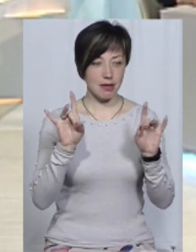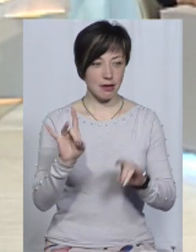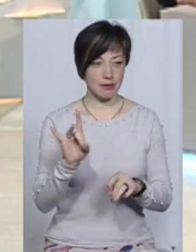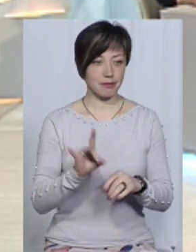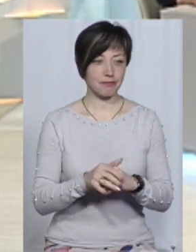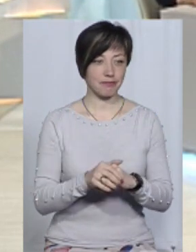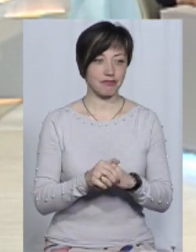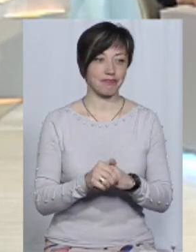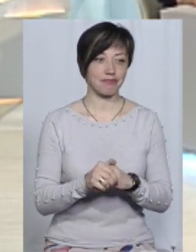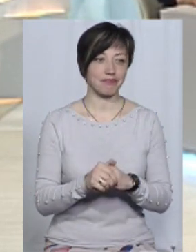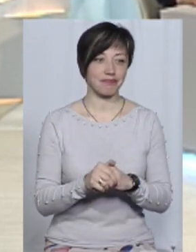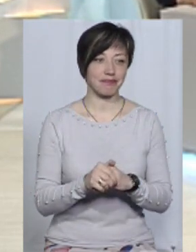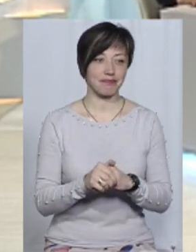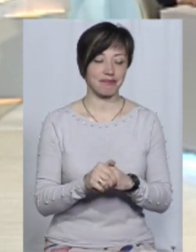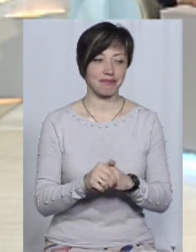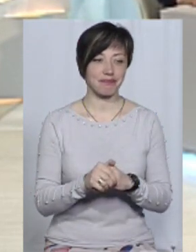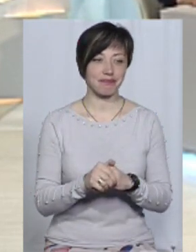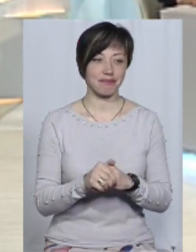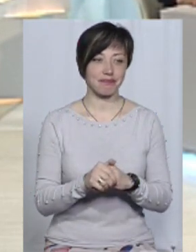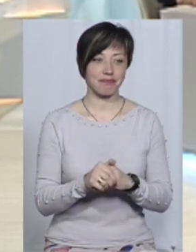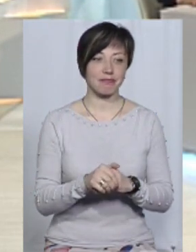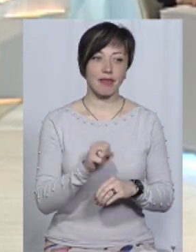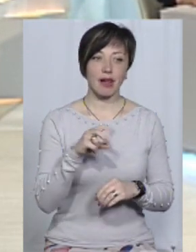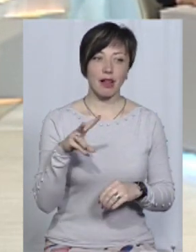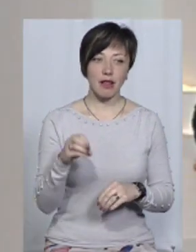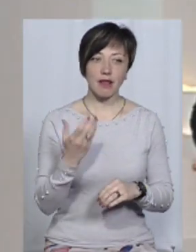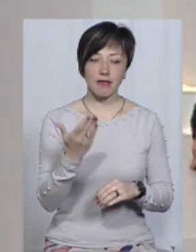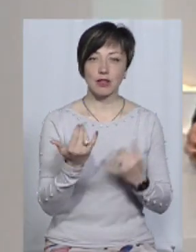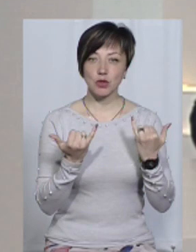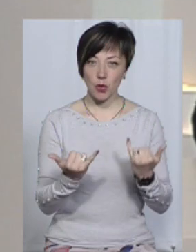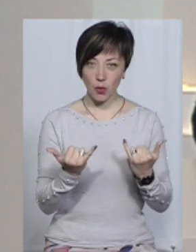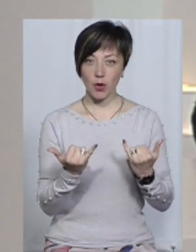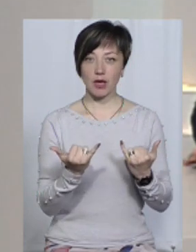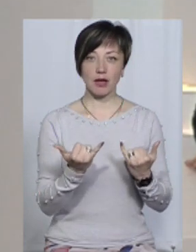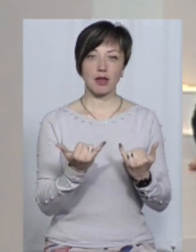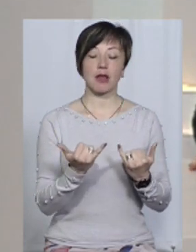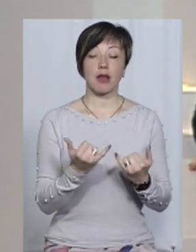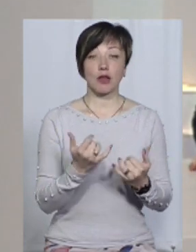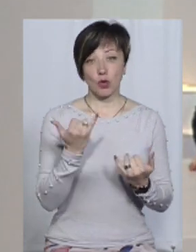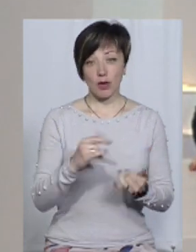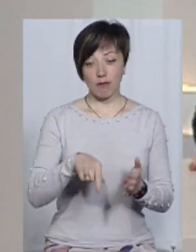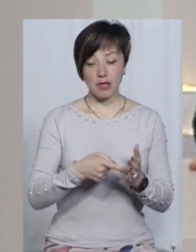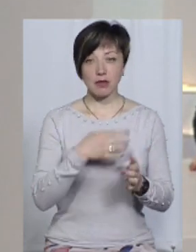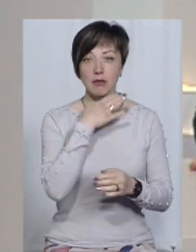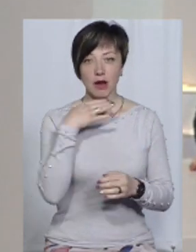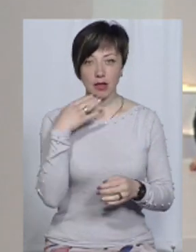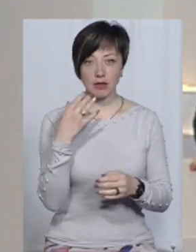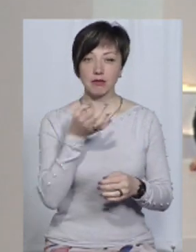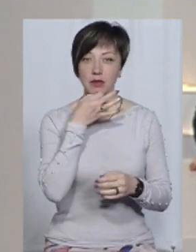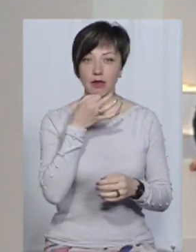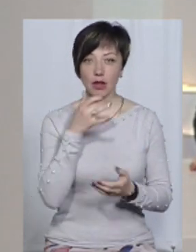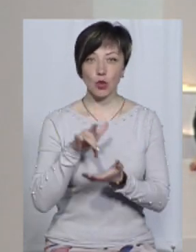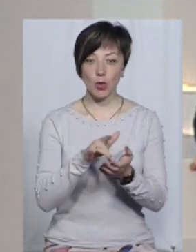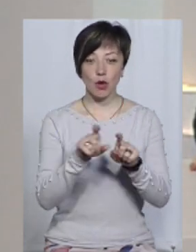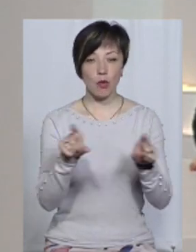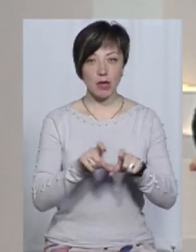місто з потужним речовим ринком. Проте сьогодні у місті існує багато привабливих для